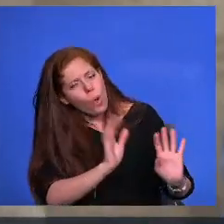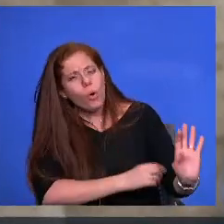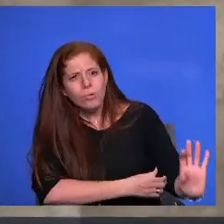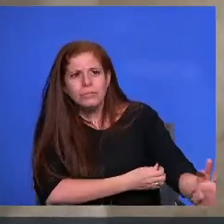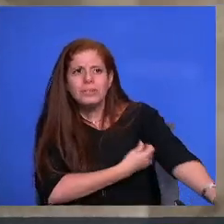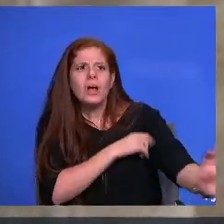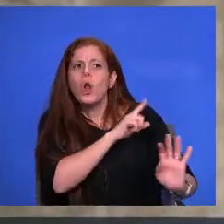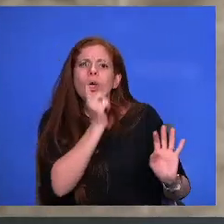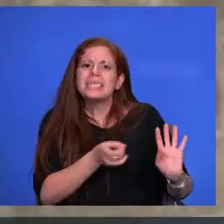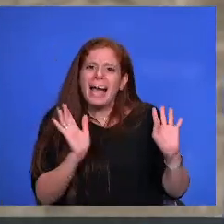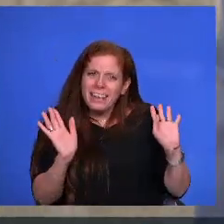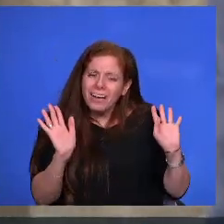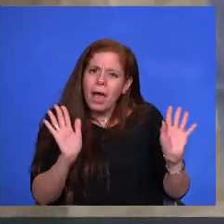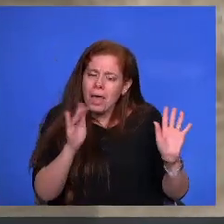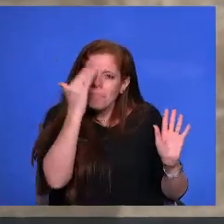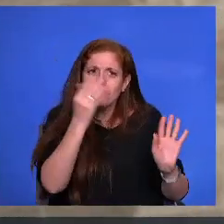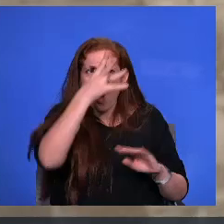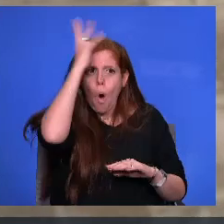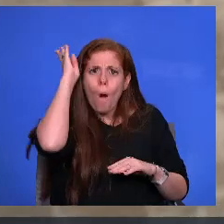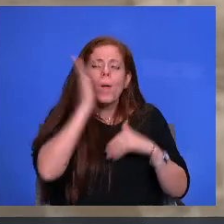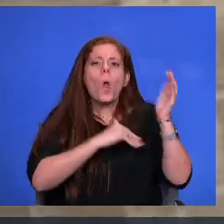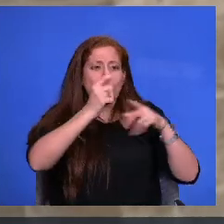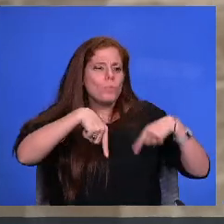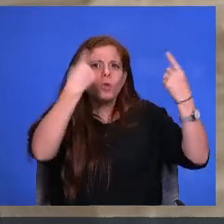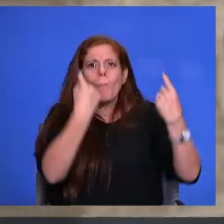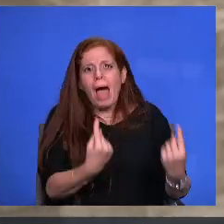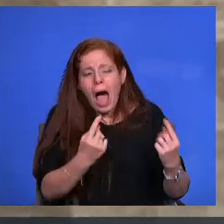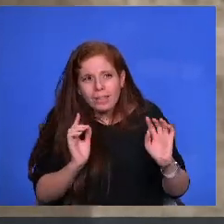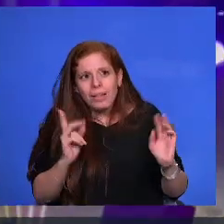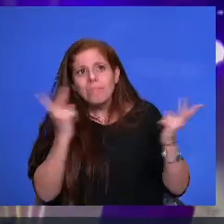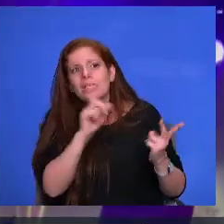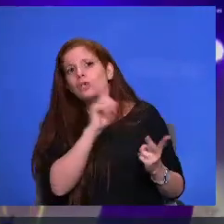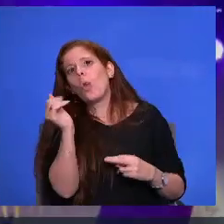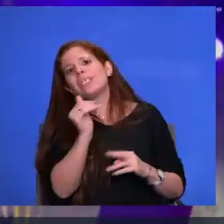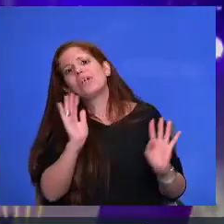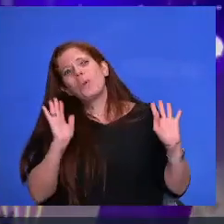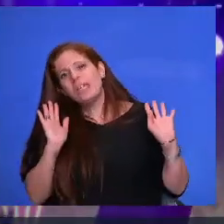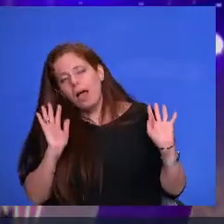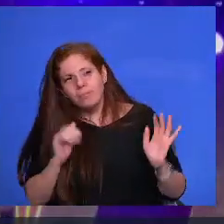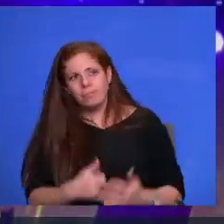רומא לא נבנתה ביום, ובטח שלא סעודיה. ושלא ריאד, גם לא ריאד.